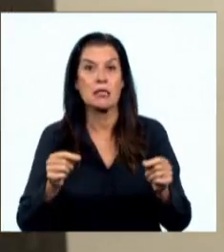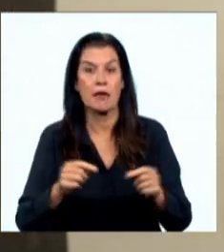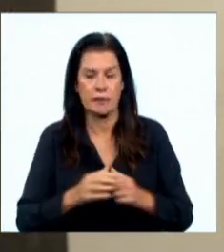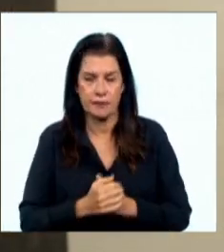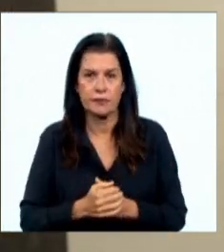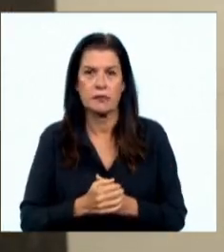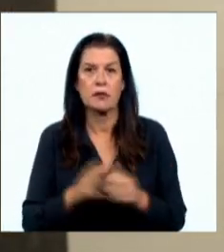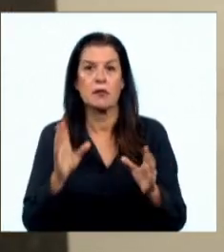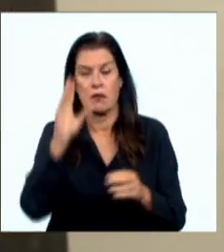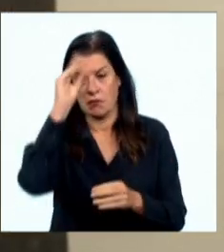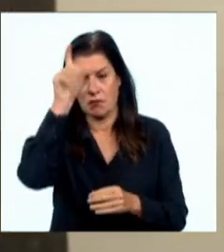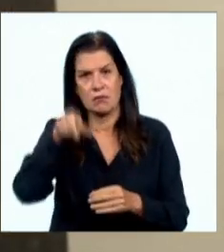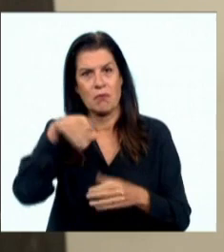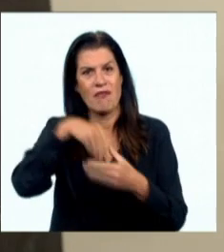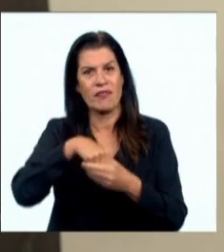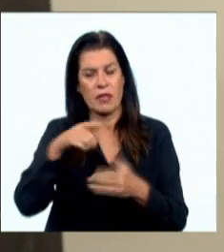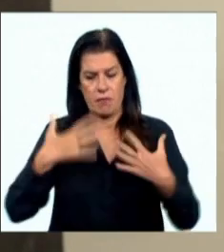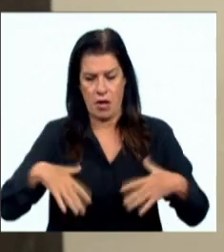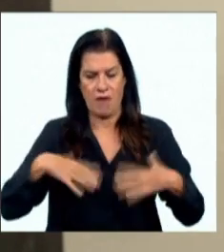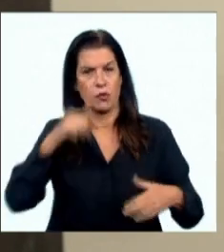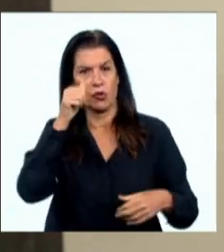שלבוש לבן, אילם,